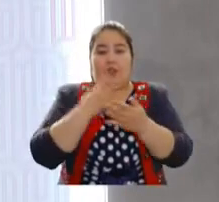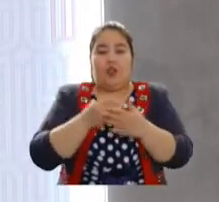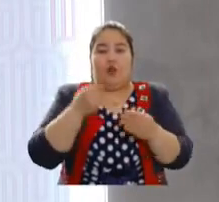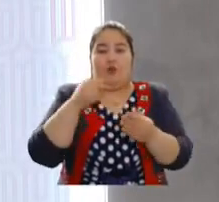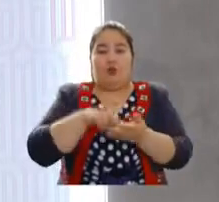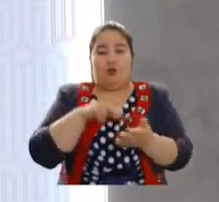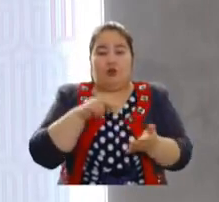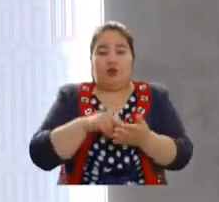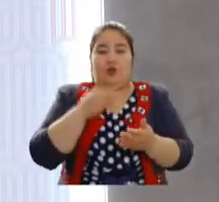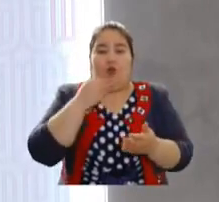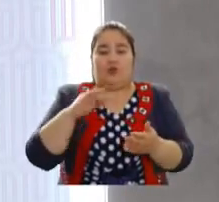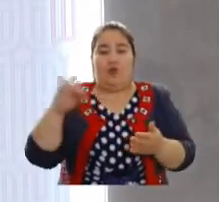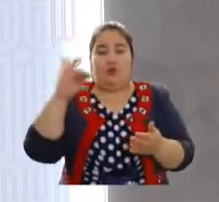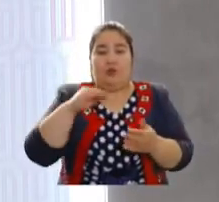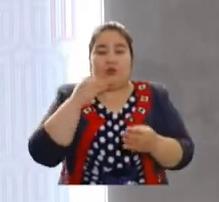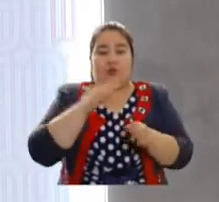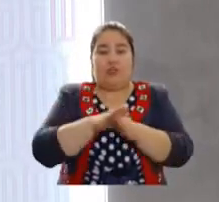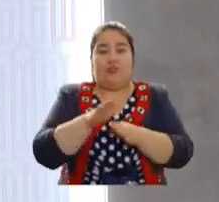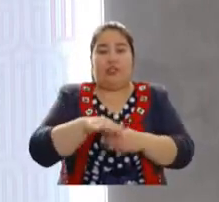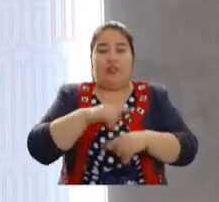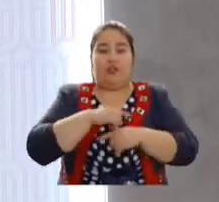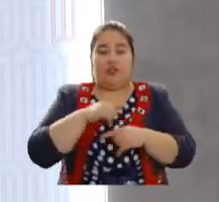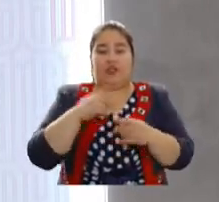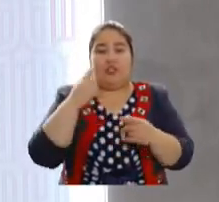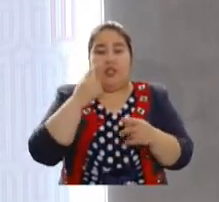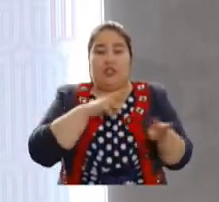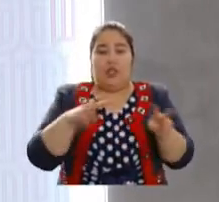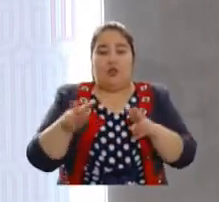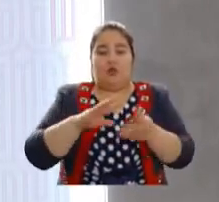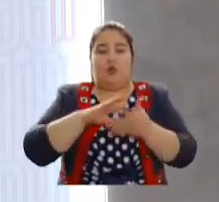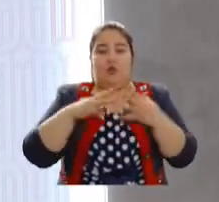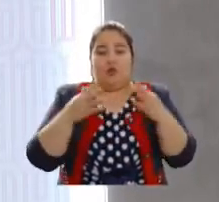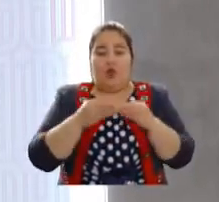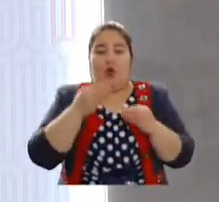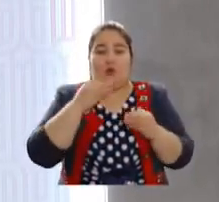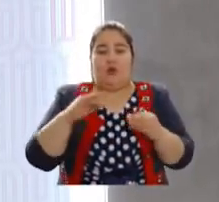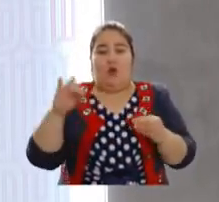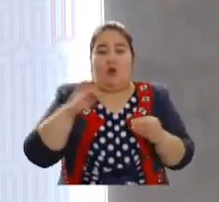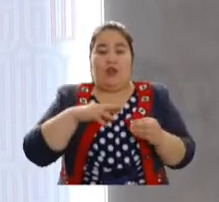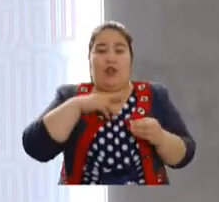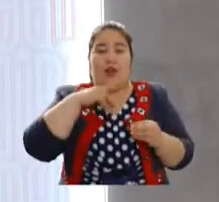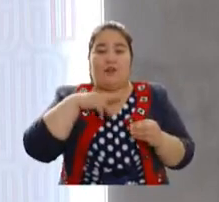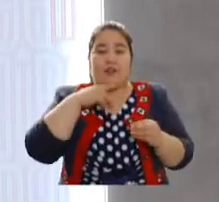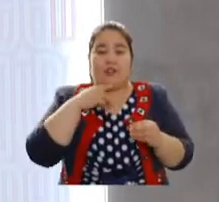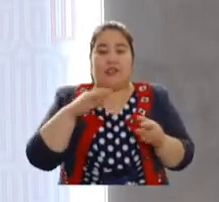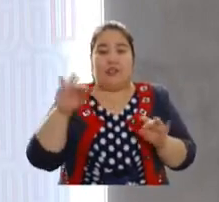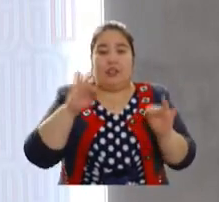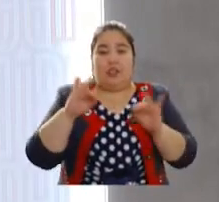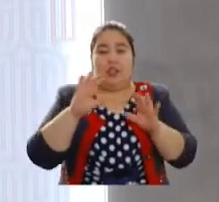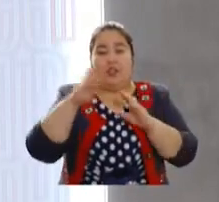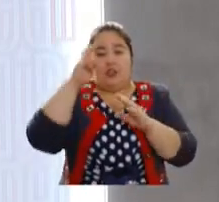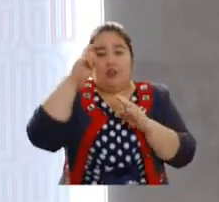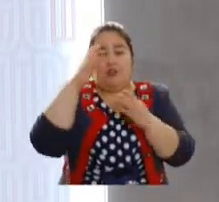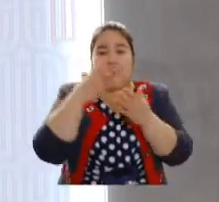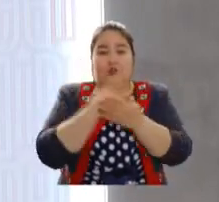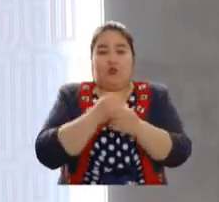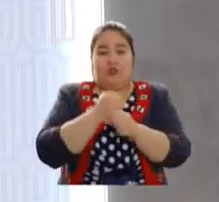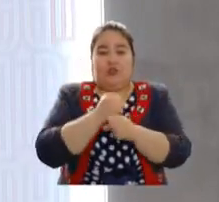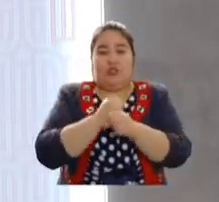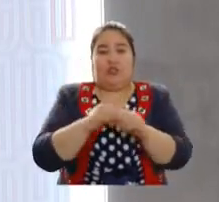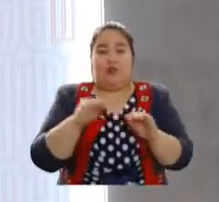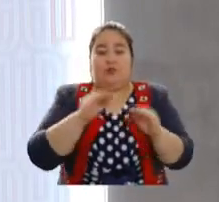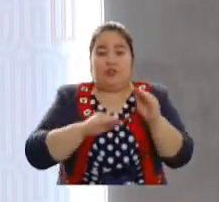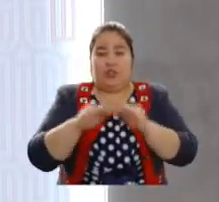miqdordagi oziq-ovqat mahsulotlari yetishtirishni nazarda tutuvchi oziq-ovqat xavfsizligi davlat siyosatini ishlab chiqish